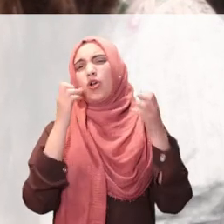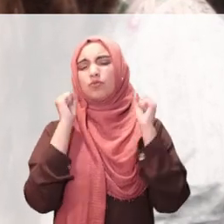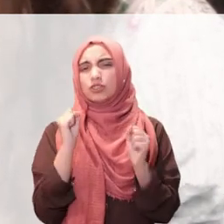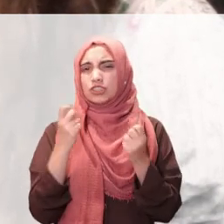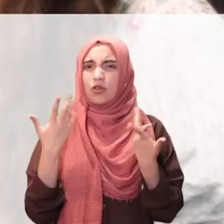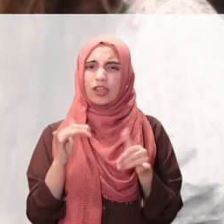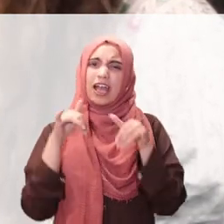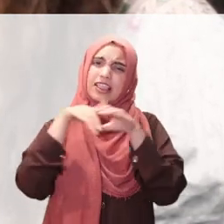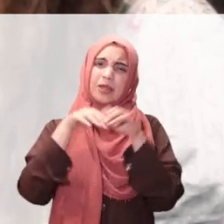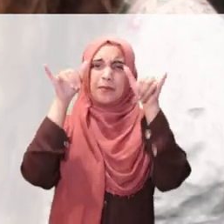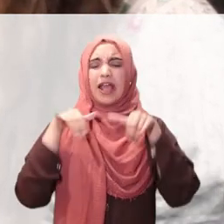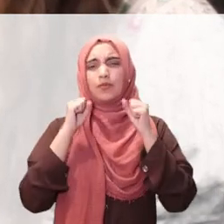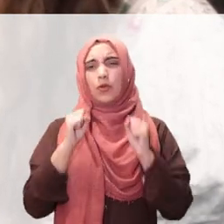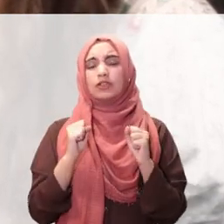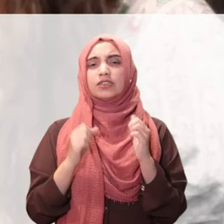देर